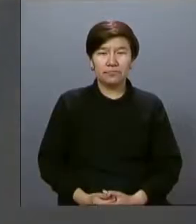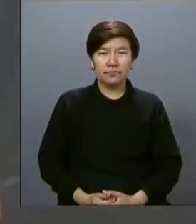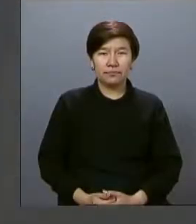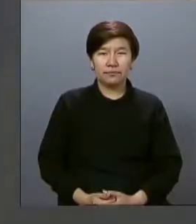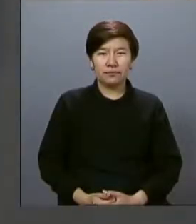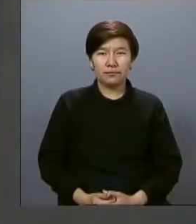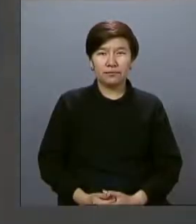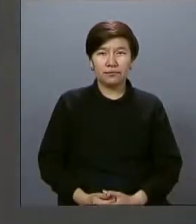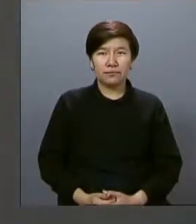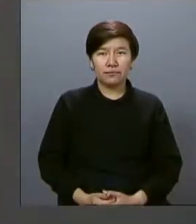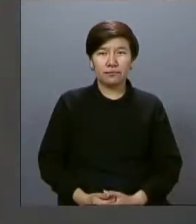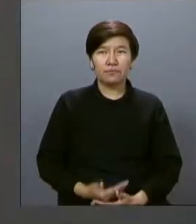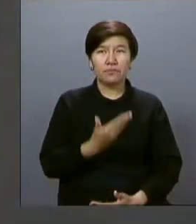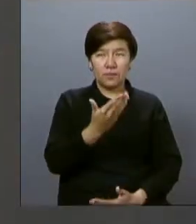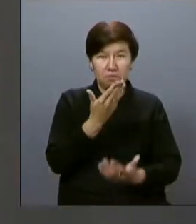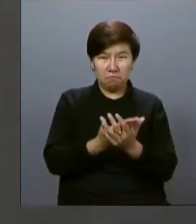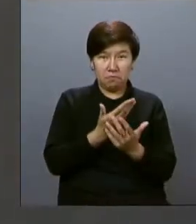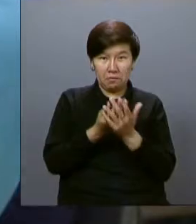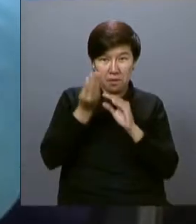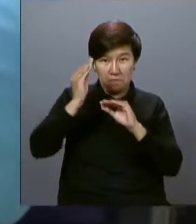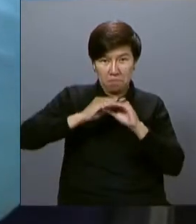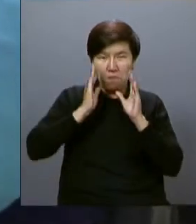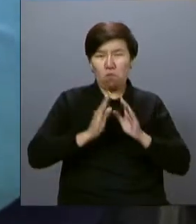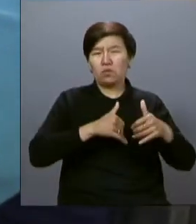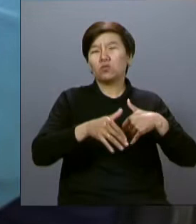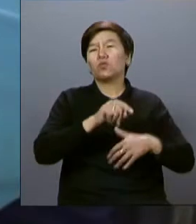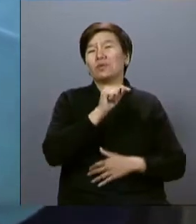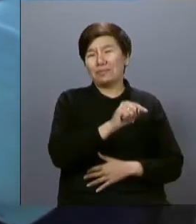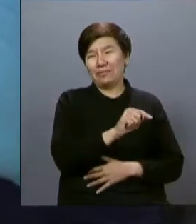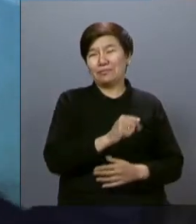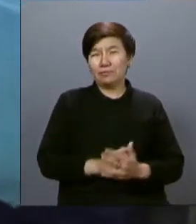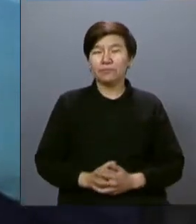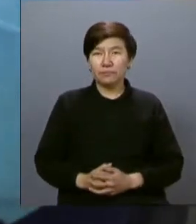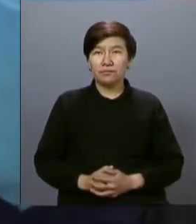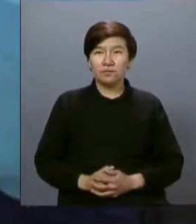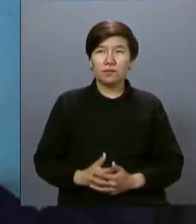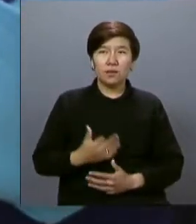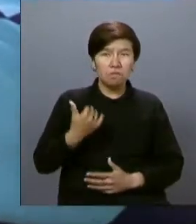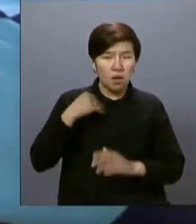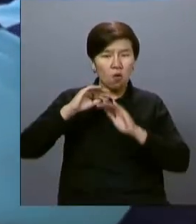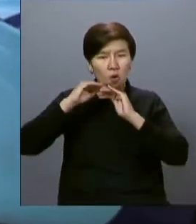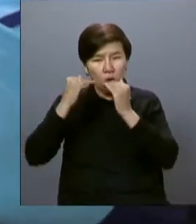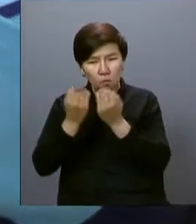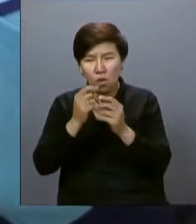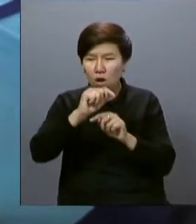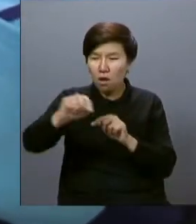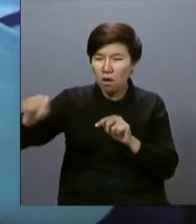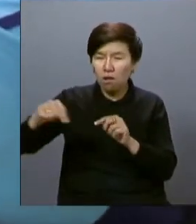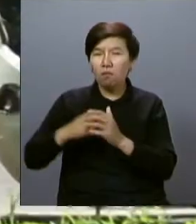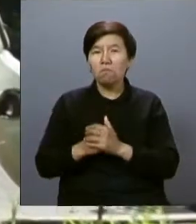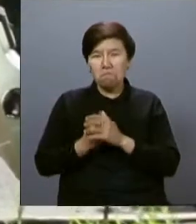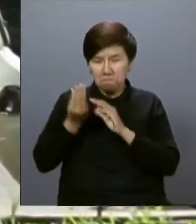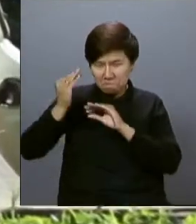นี่ถือว่าเป็นการสร้างรายได้อีกครั้งหนึ่งของคนที่นี่ครับซึ่งในพื้นที่ยังมีอีกหลายครอบครัวที่หันมายึดอาชีพเส